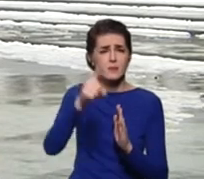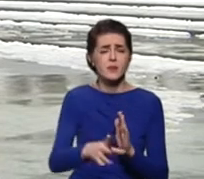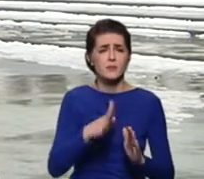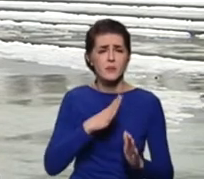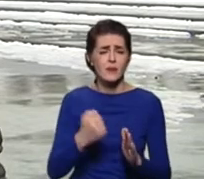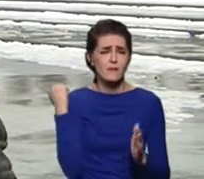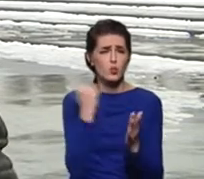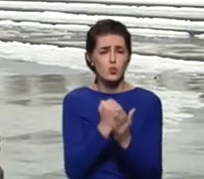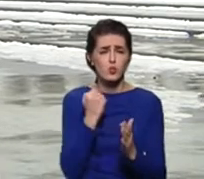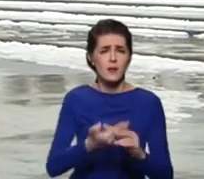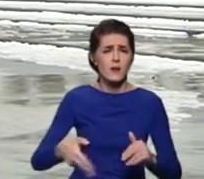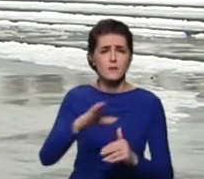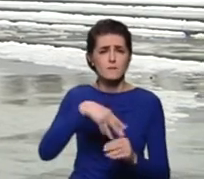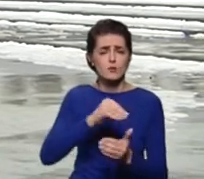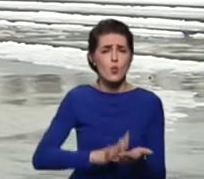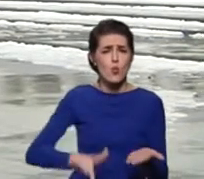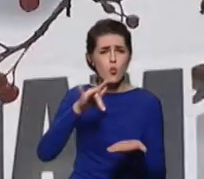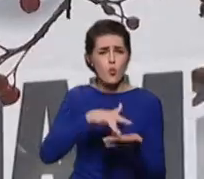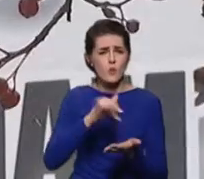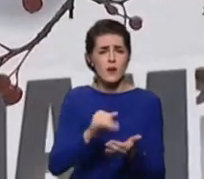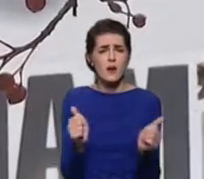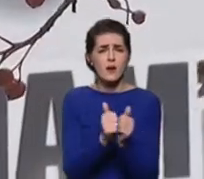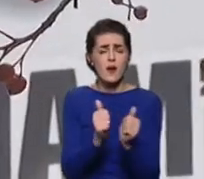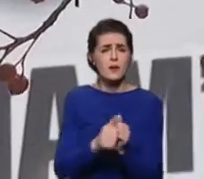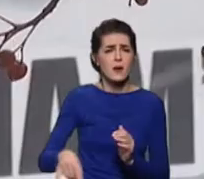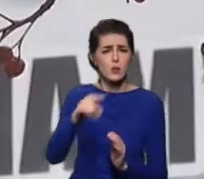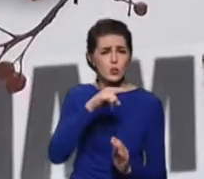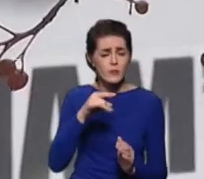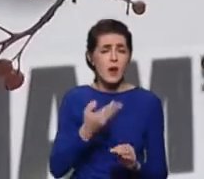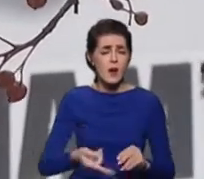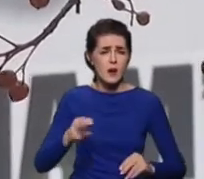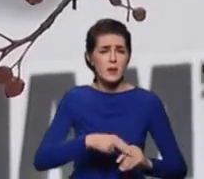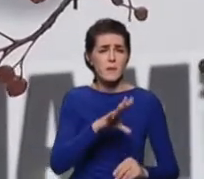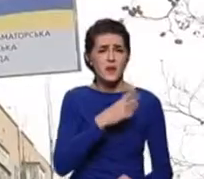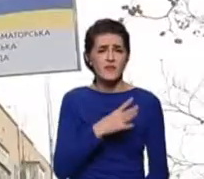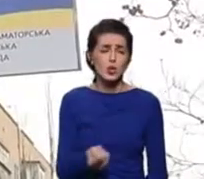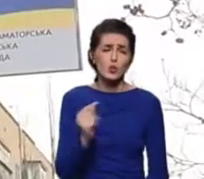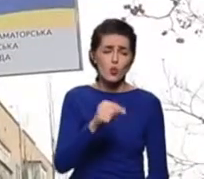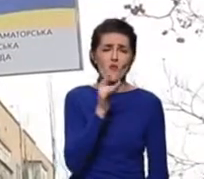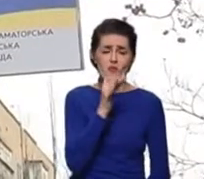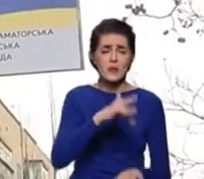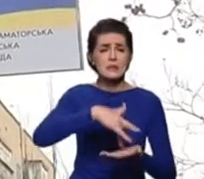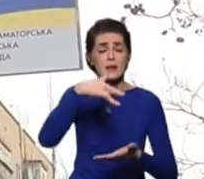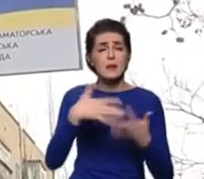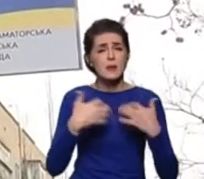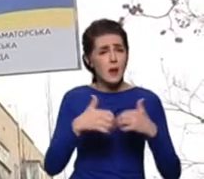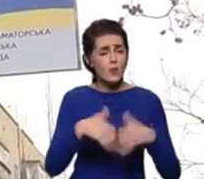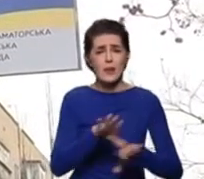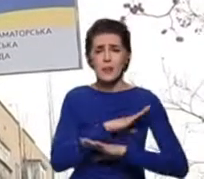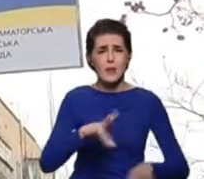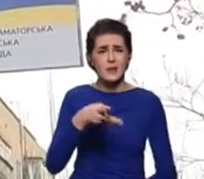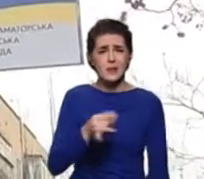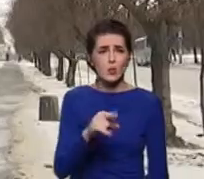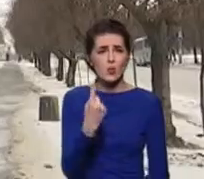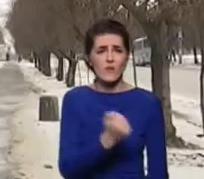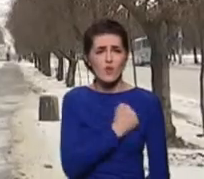вдарили безпосередньо по місту та прилеглому аеродрому. Причому на той час у центрі Краматорська не було жодних